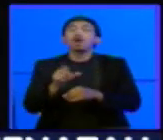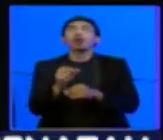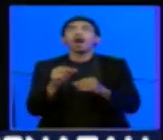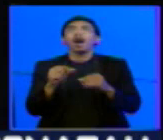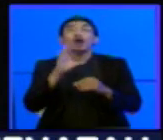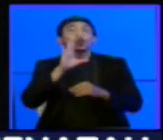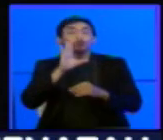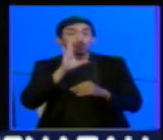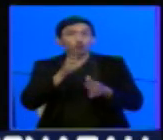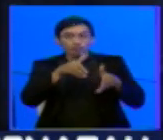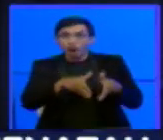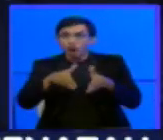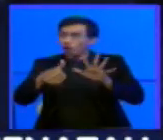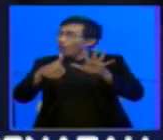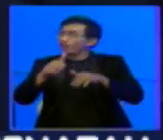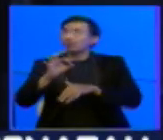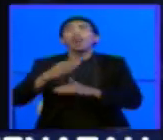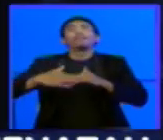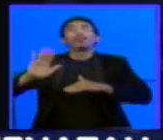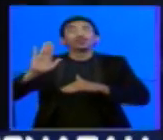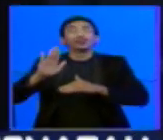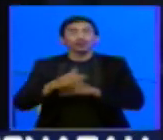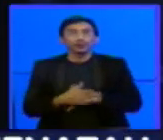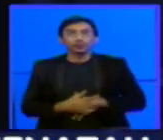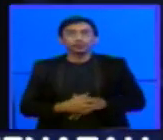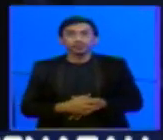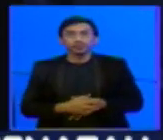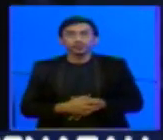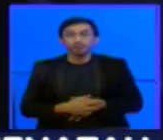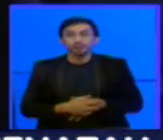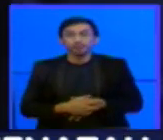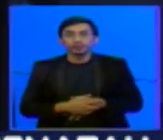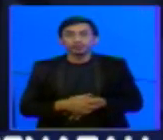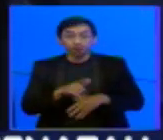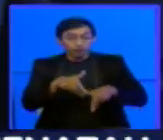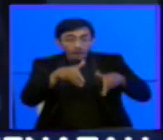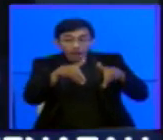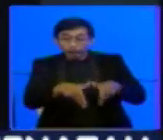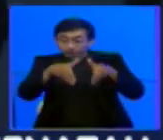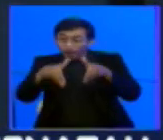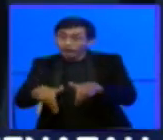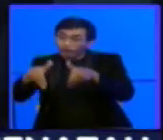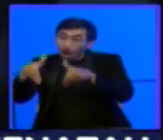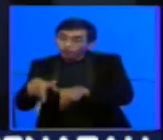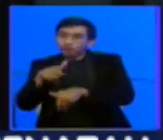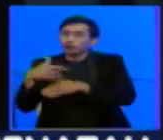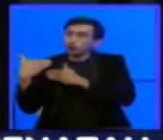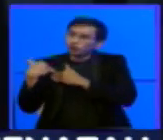lebih dari 60 jenazah COVID-19. Selain memakamkan jenazah, Fitra juga bertugas untuk melakukan